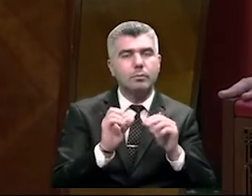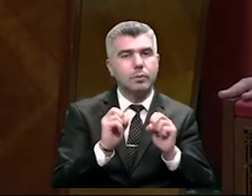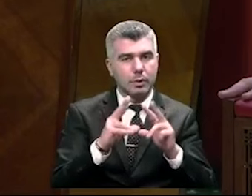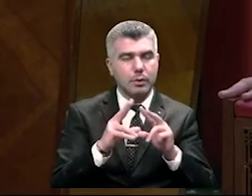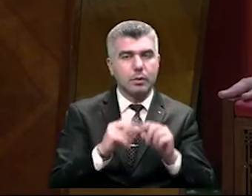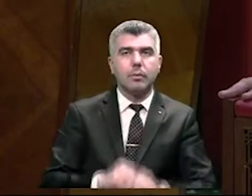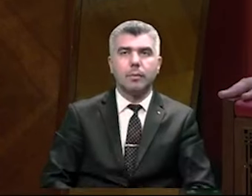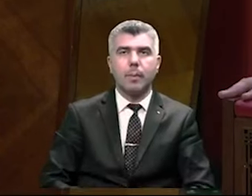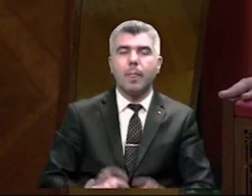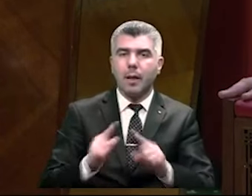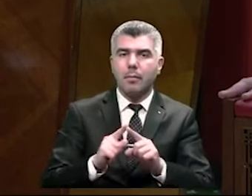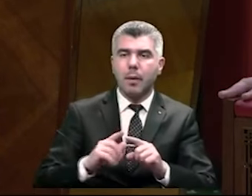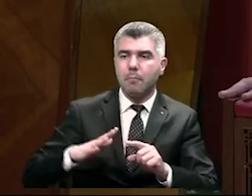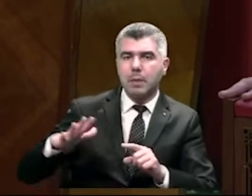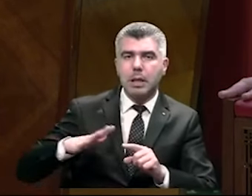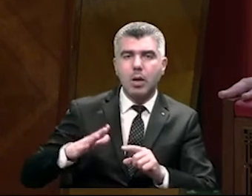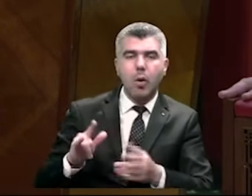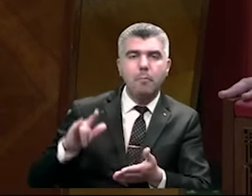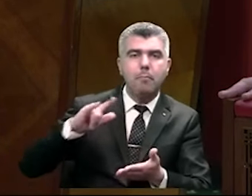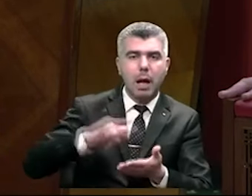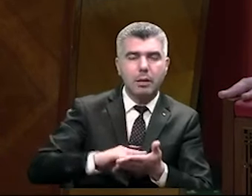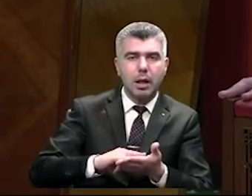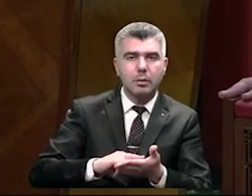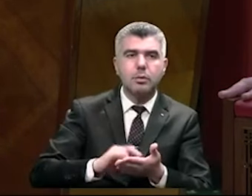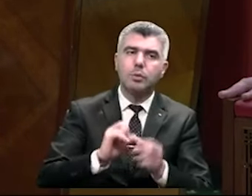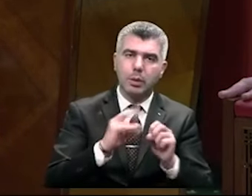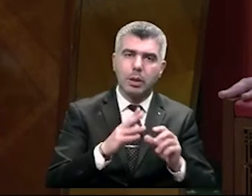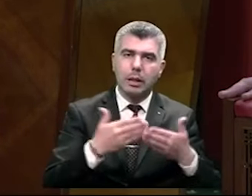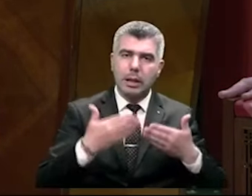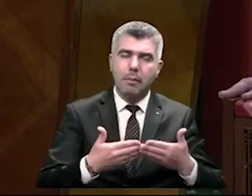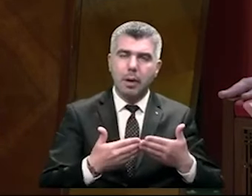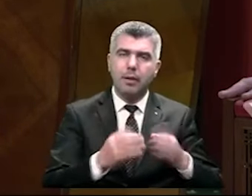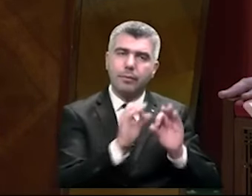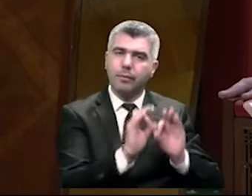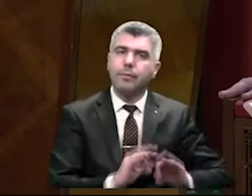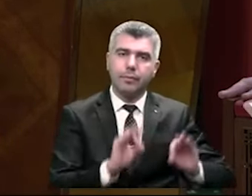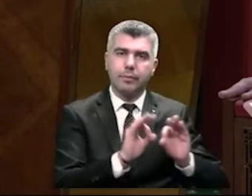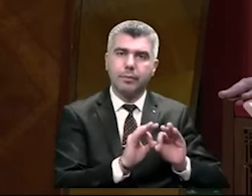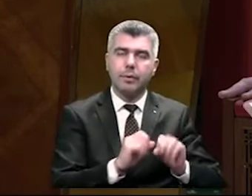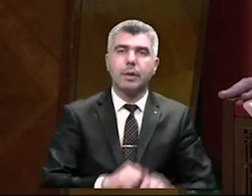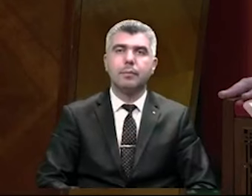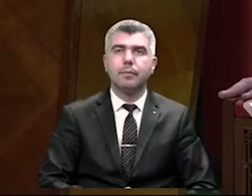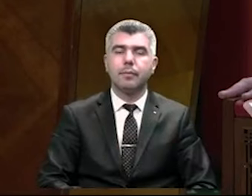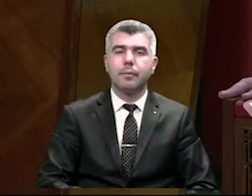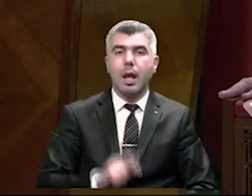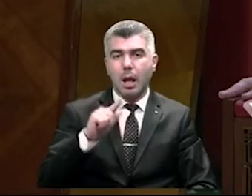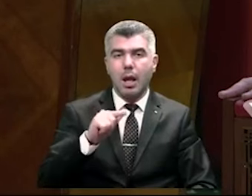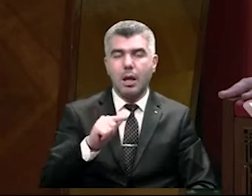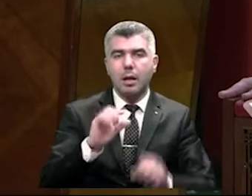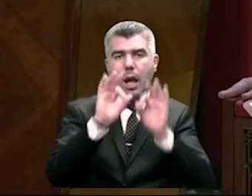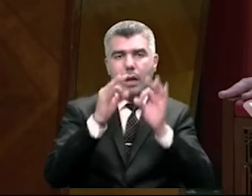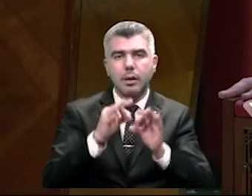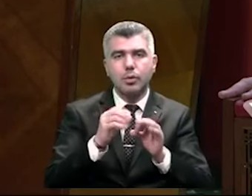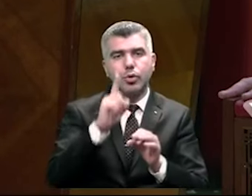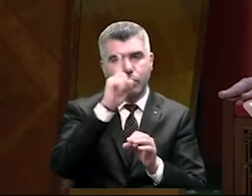الربط ما بين المطارات والمدن ماتقش المستوى اللي تطمح حنا جميع ولكن كين واحد العدد ديال